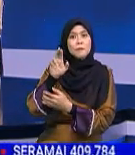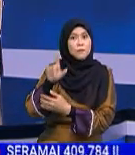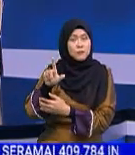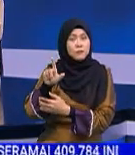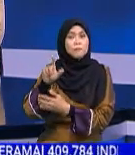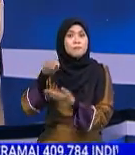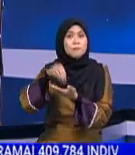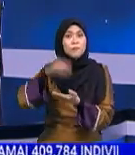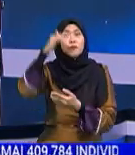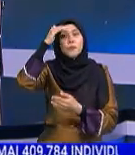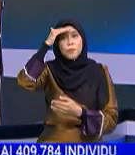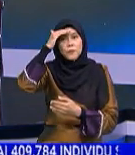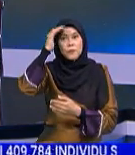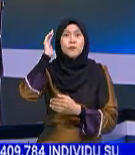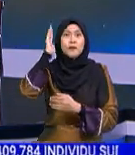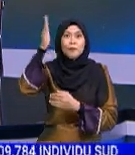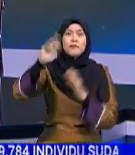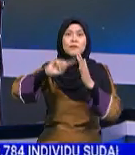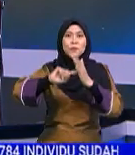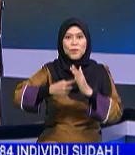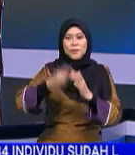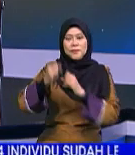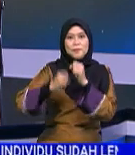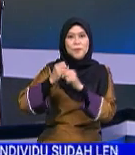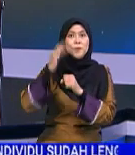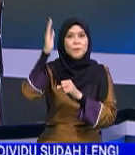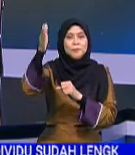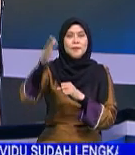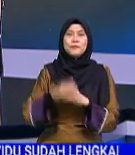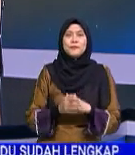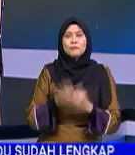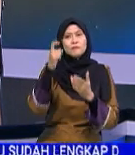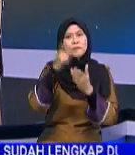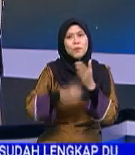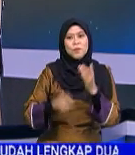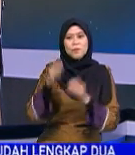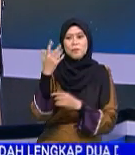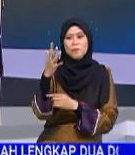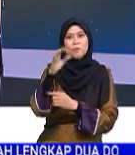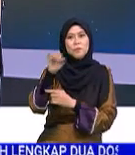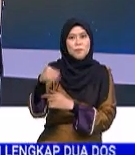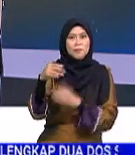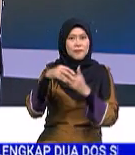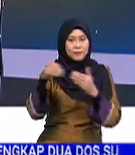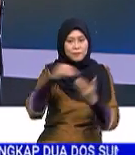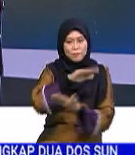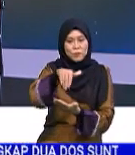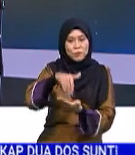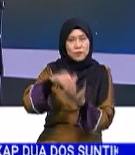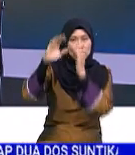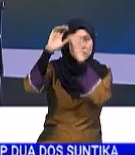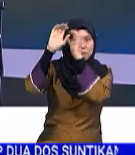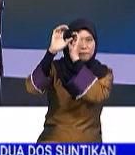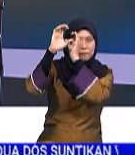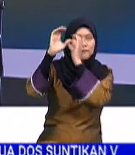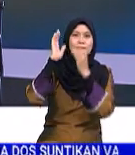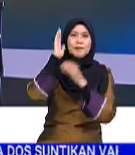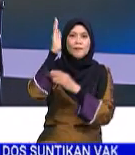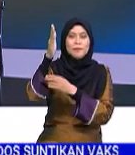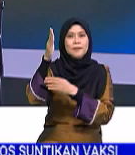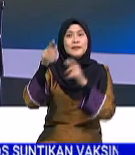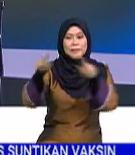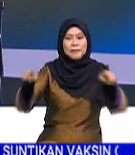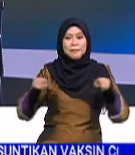anjol menjelang tahun depan disangka 15 kita Ringgit pusat tersebut juga akan menjadi tarikan